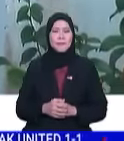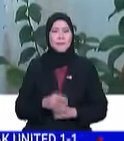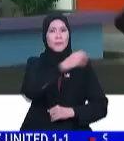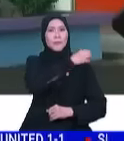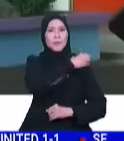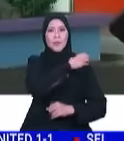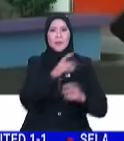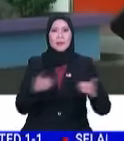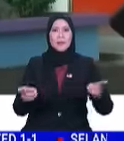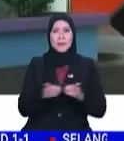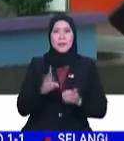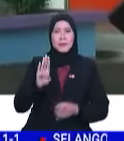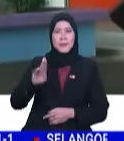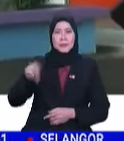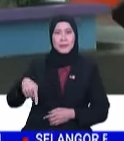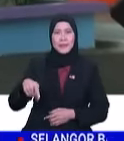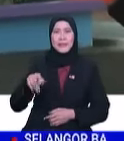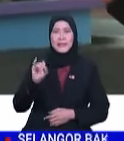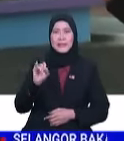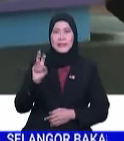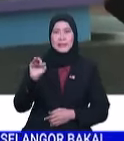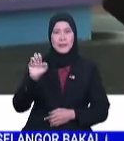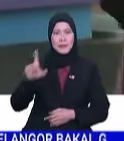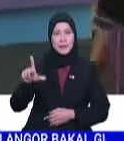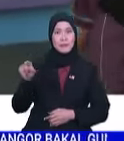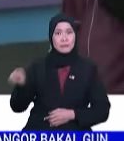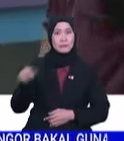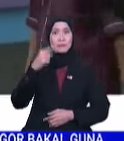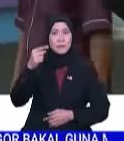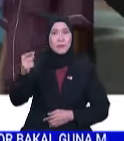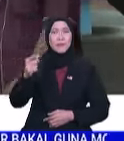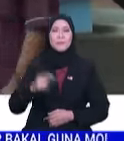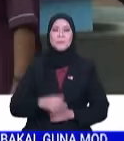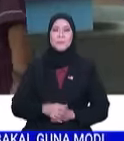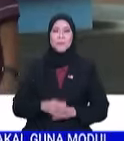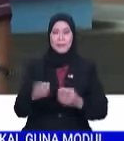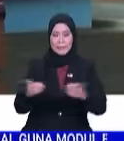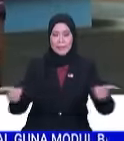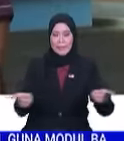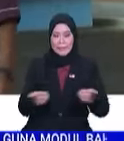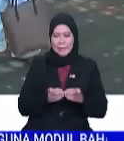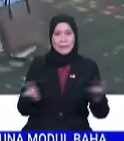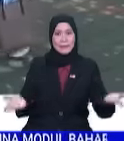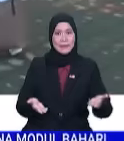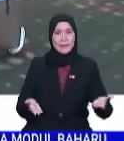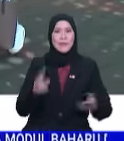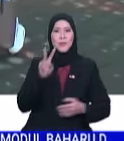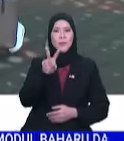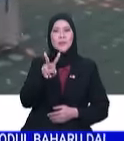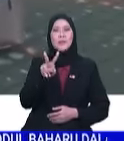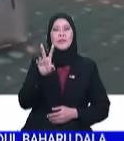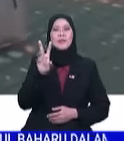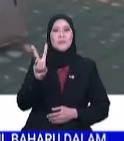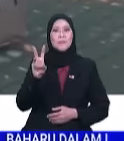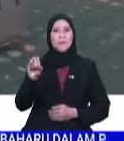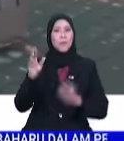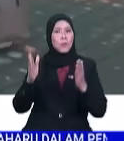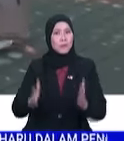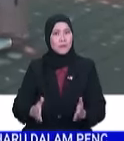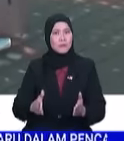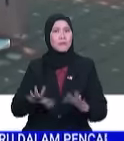Pegawai daerah Batu Pahat, Ismail Abu berkata, menerusi inisiatif di daerah ini, 260 orang